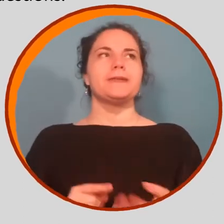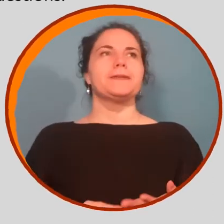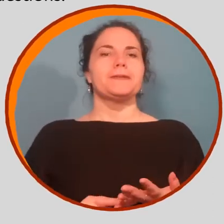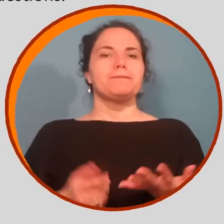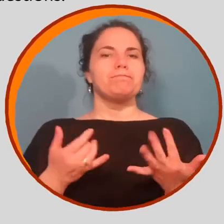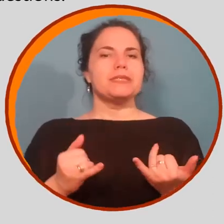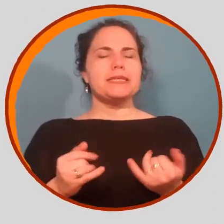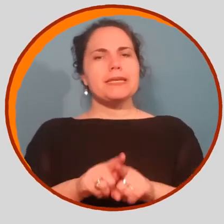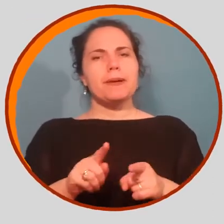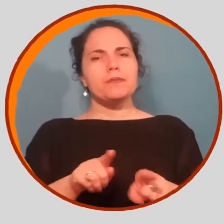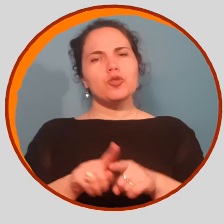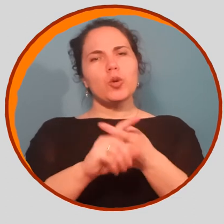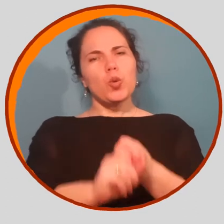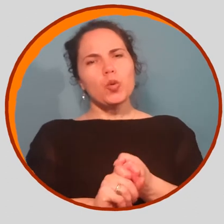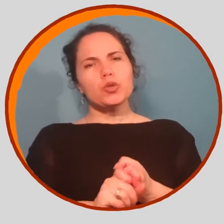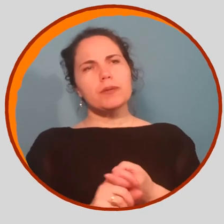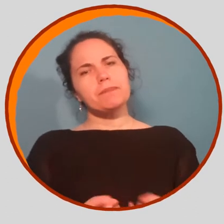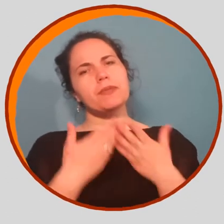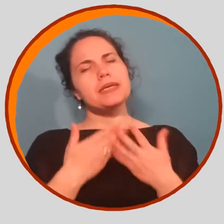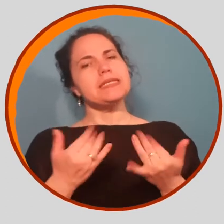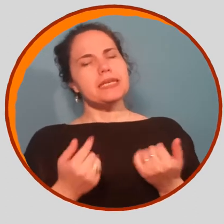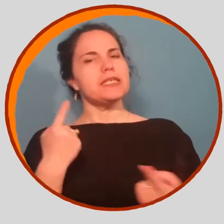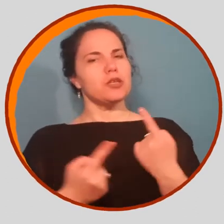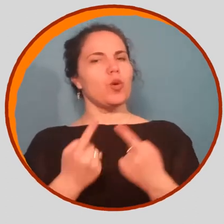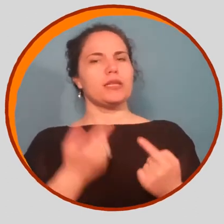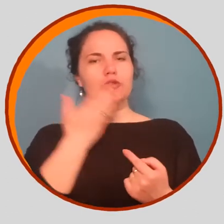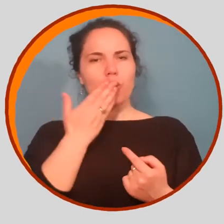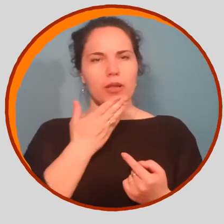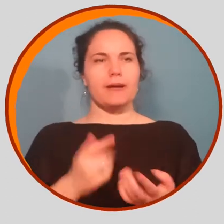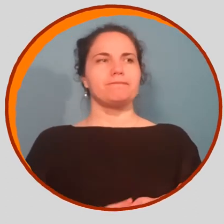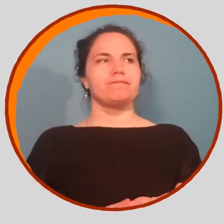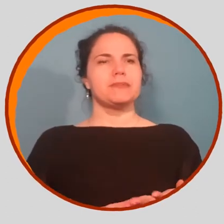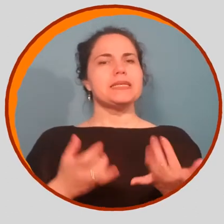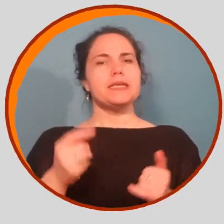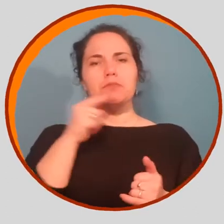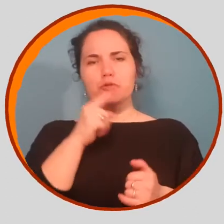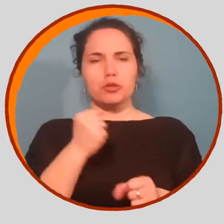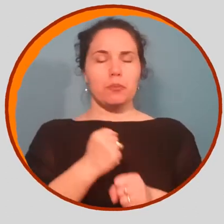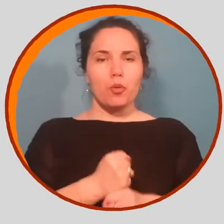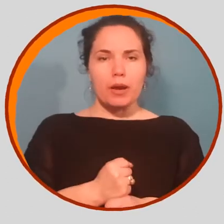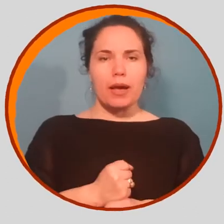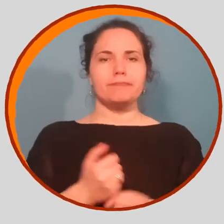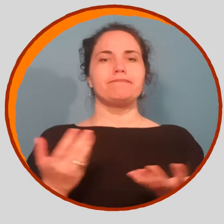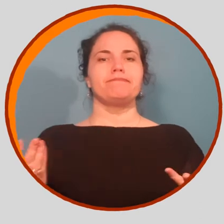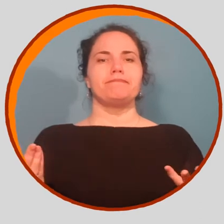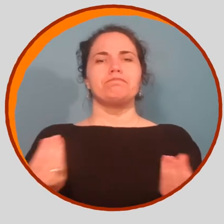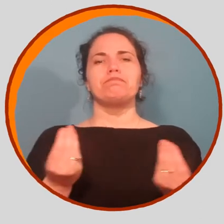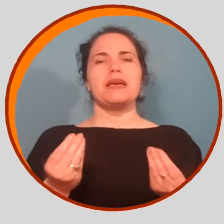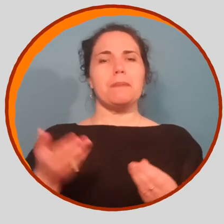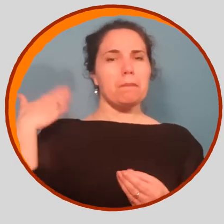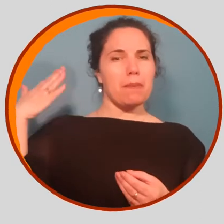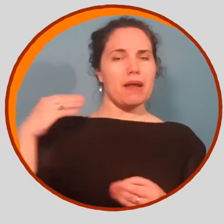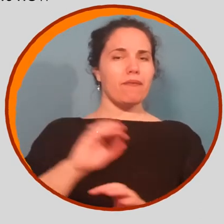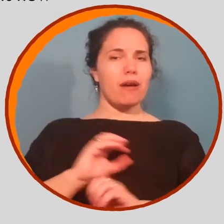mjaftueshme për të bërë këto pyetje. Ky është një moment I artë për të marrë këtë informacion. Adoleshentët kanë nevojë për kohë,